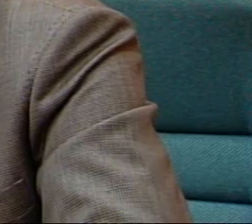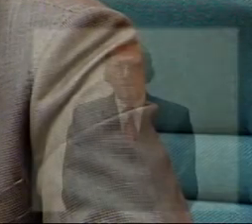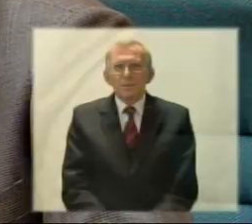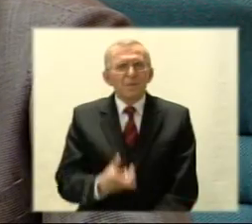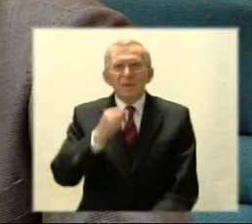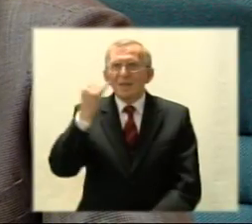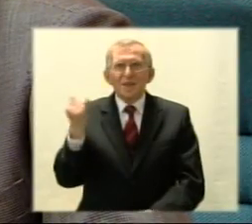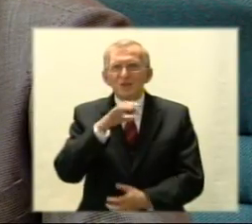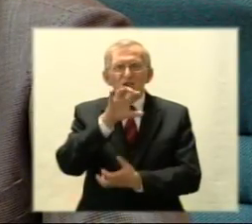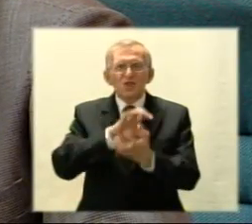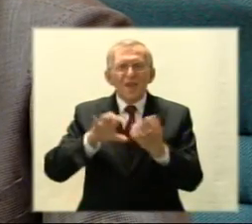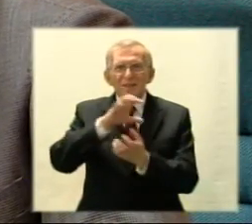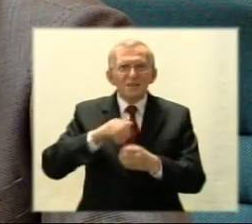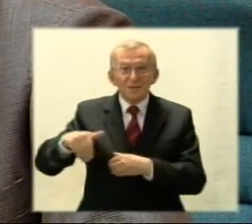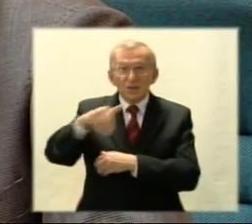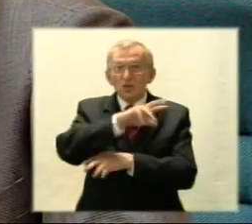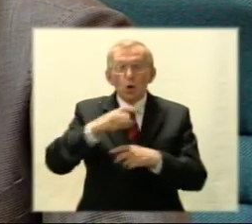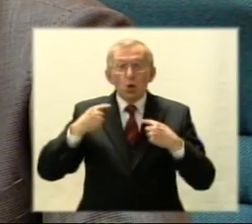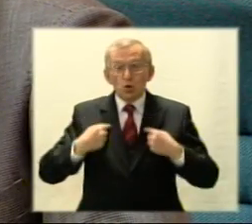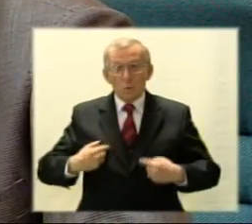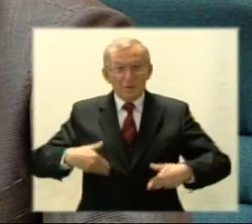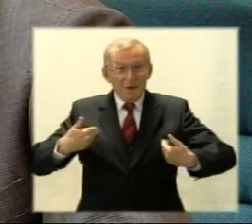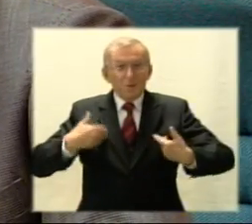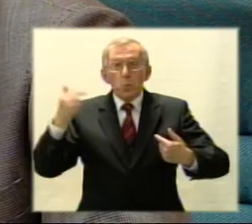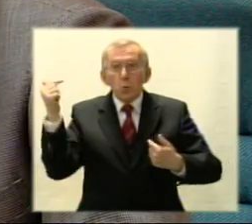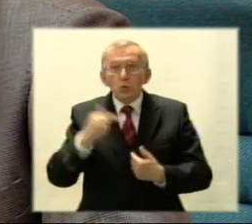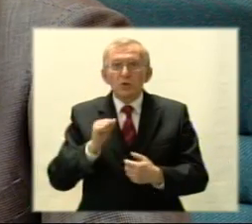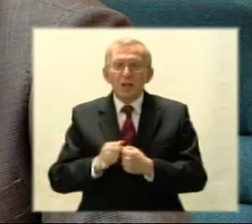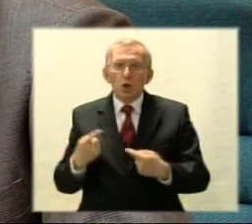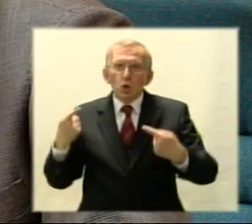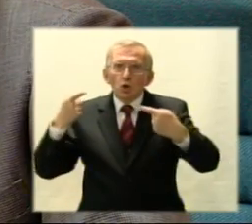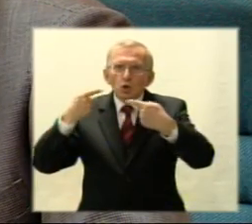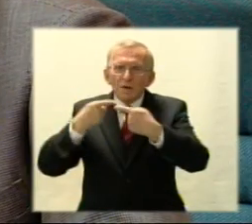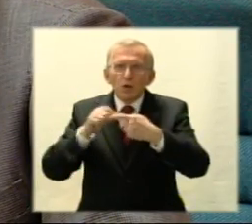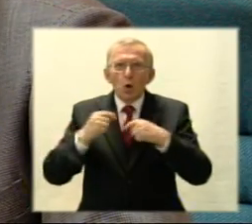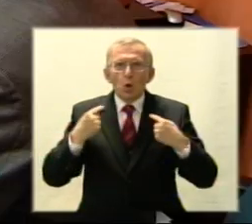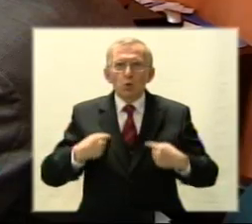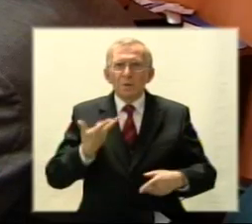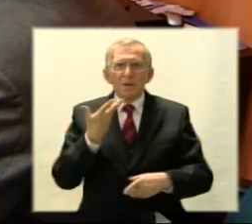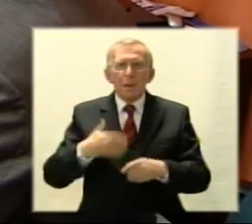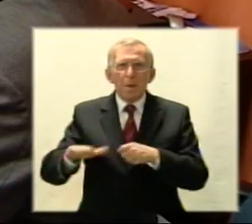nie zawsze świat zewnętrzny Czy osoby sprawne muszą się dostosować do osób